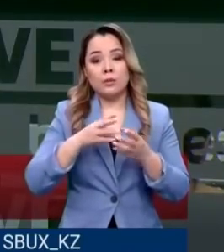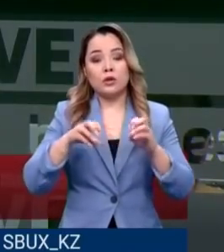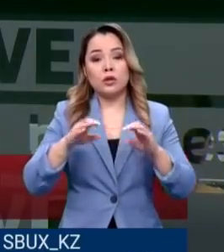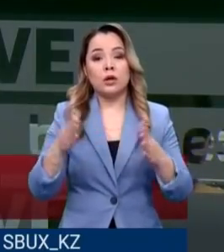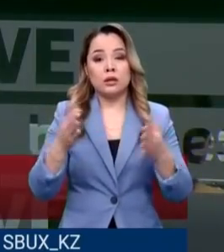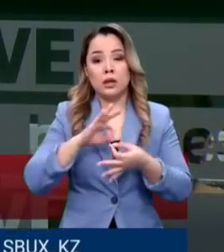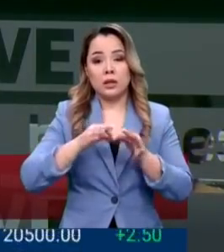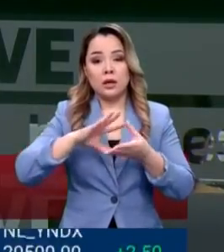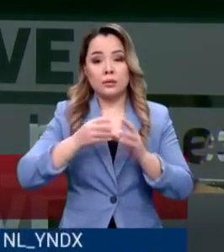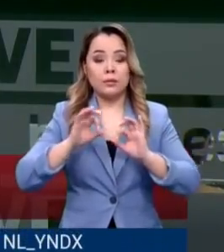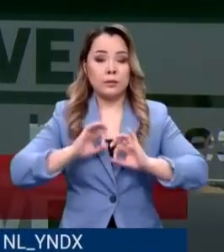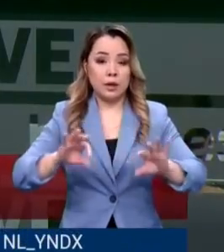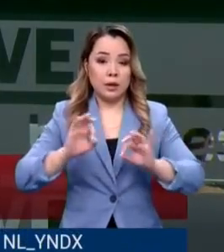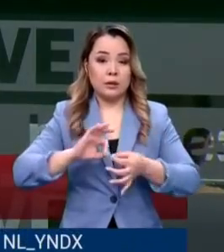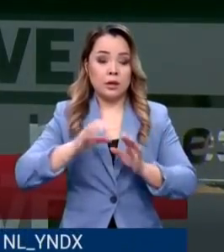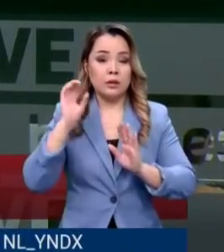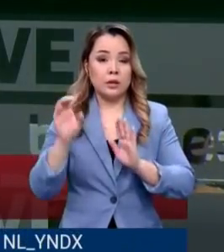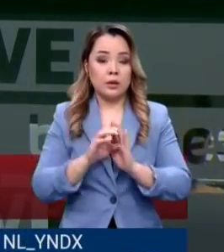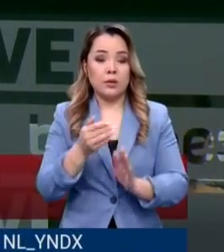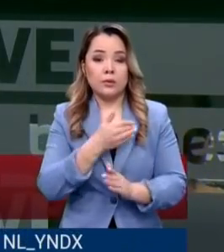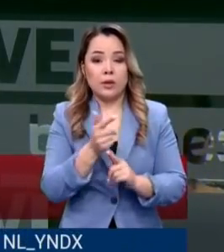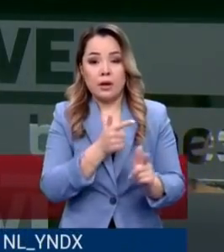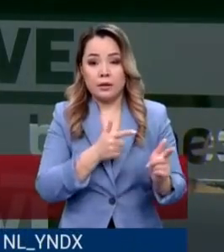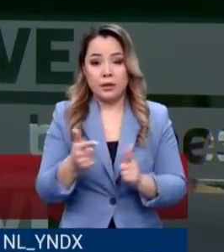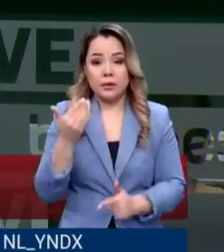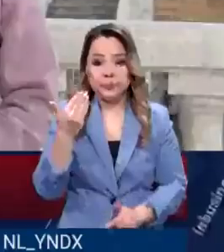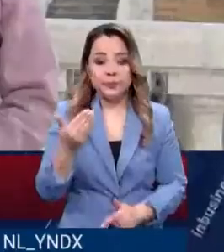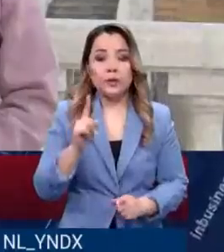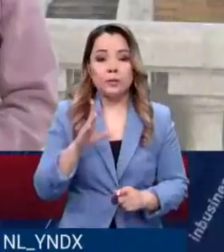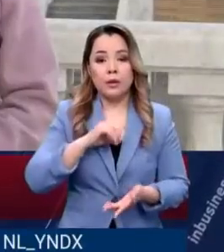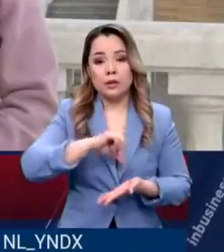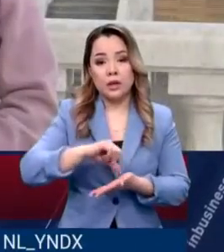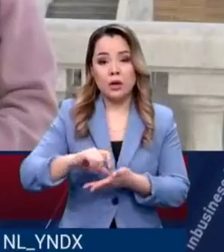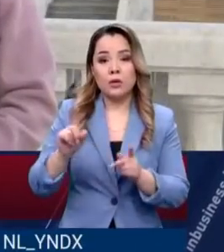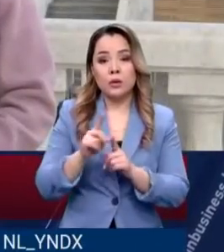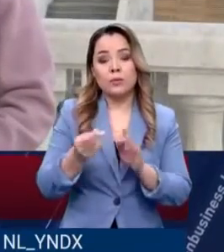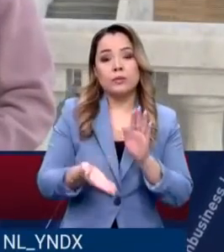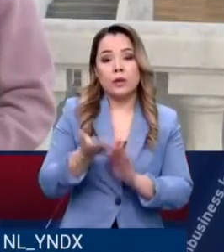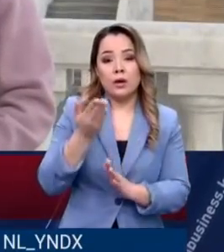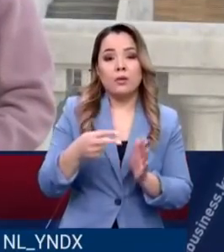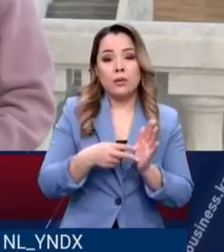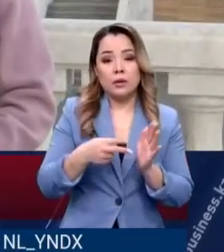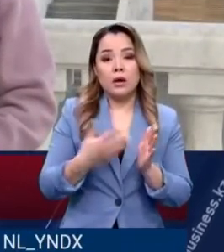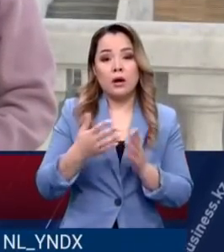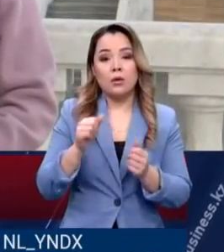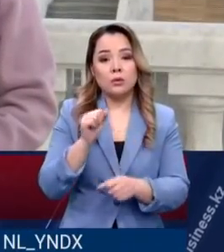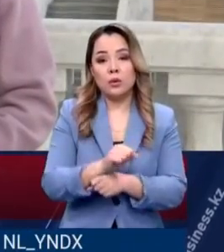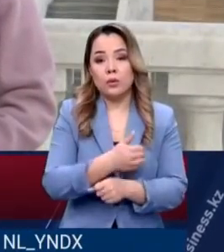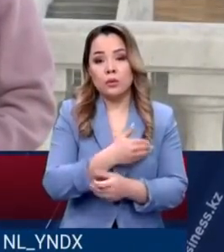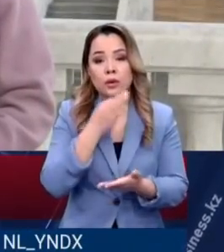шешпек? Толығырақ әріптесім Айзат Қайрылбек қыз айтуға дайын. Айзат, шенділер бетімен кеткен бағаны сонымен қалай